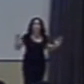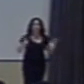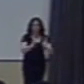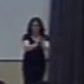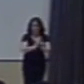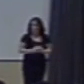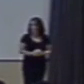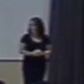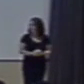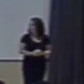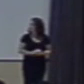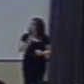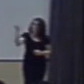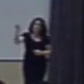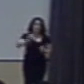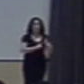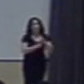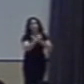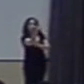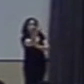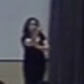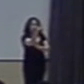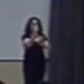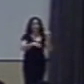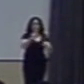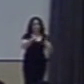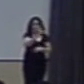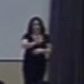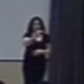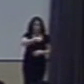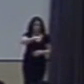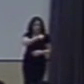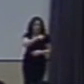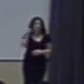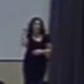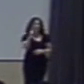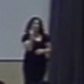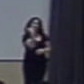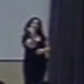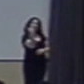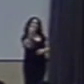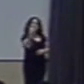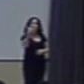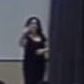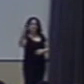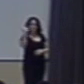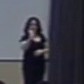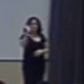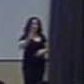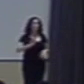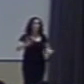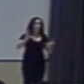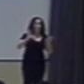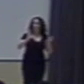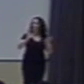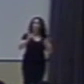Vale. Aquesta és l'evolució de penetració a Espanya. Aquí posa un 35%, però és